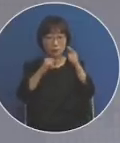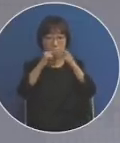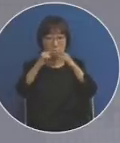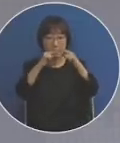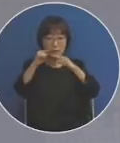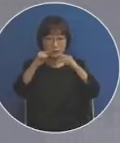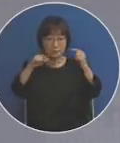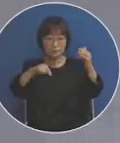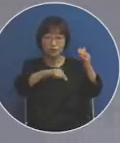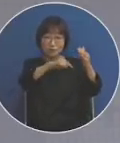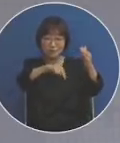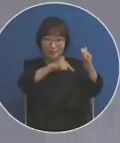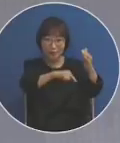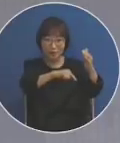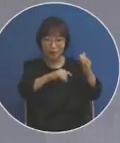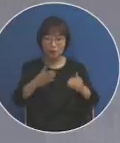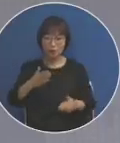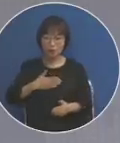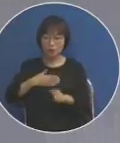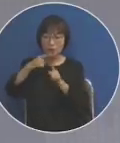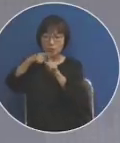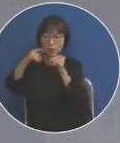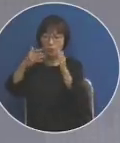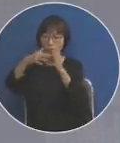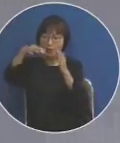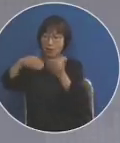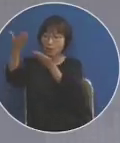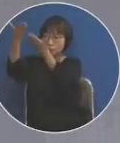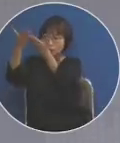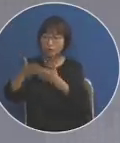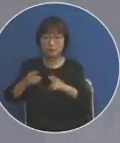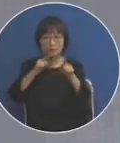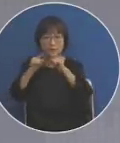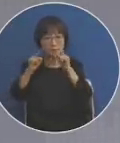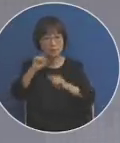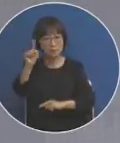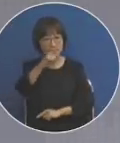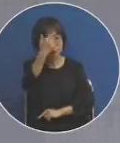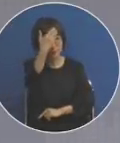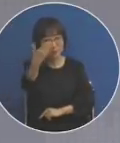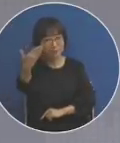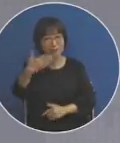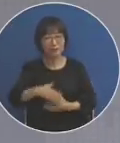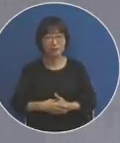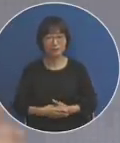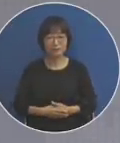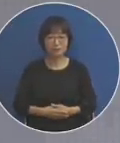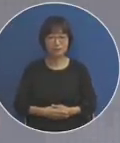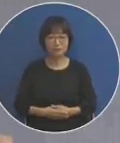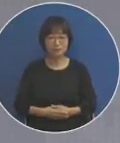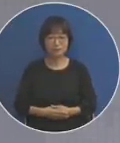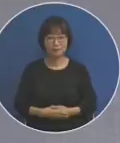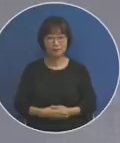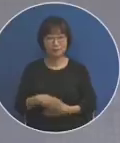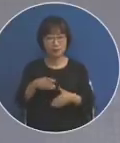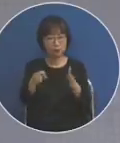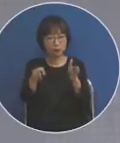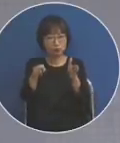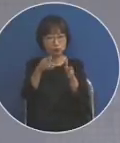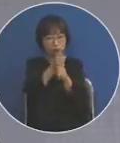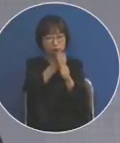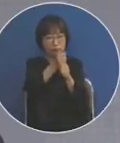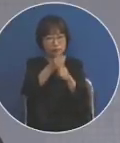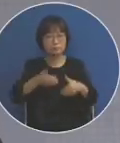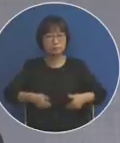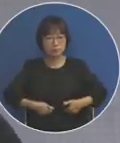우리 교회에 제일 알리는 말씀이 뭘까요? And so, out of this entire message, what is the word that God tries to tell us on our church? 그것도 붙잡아야 되겠죠. We have to hold